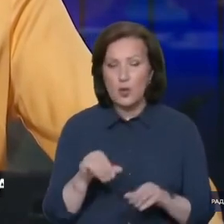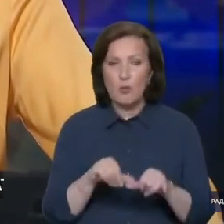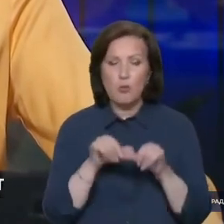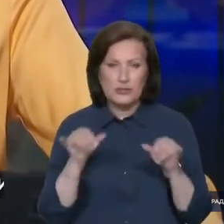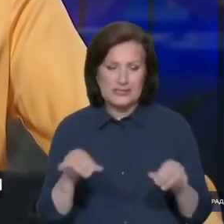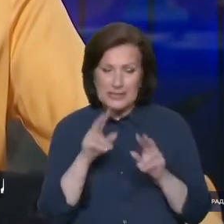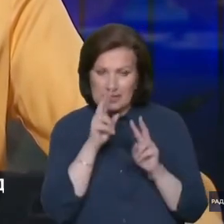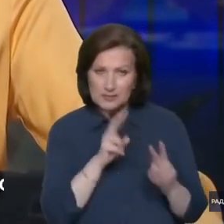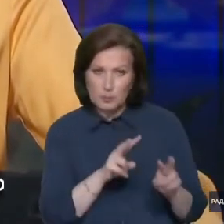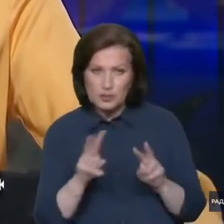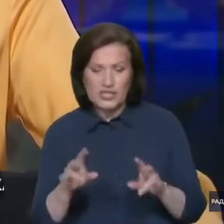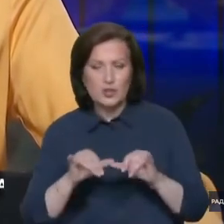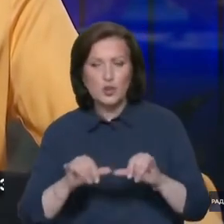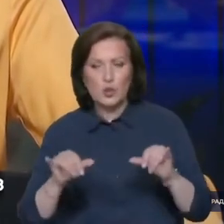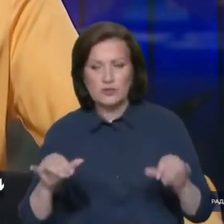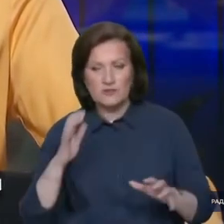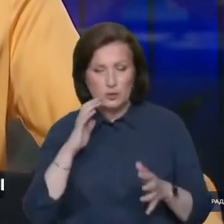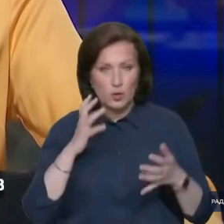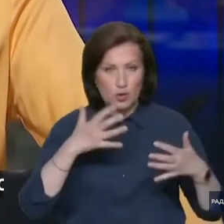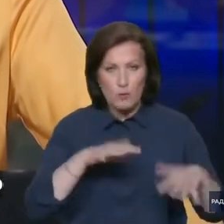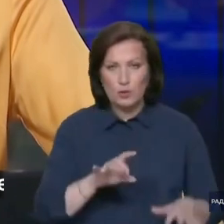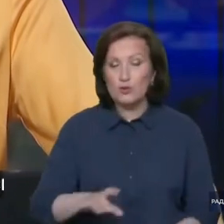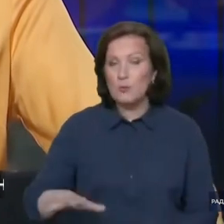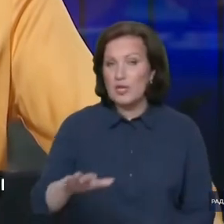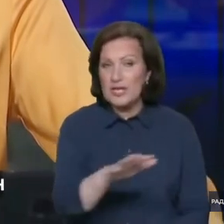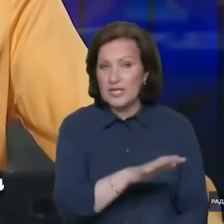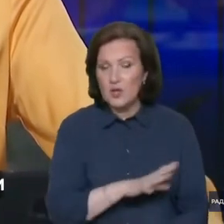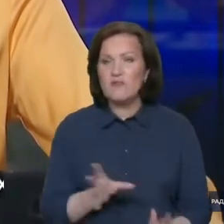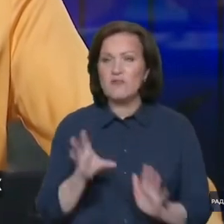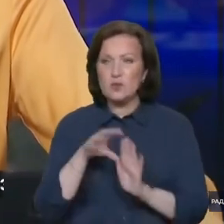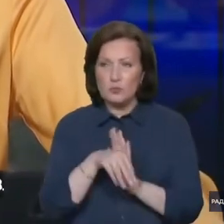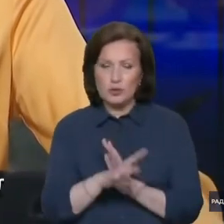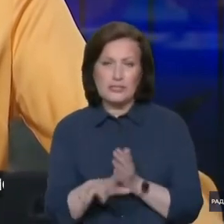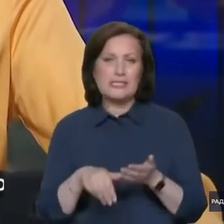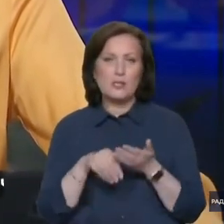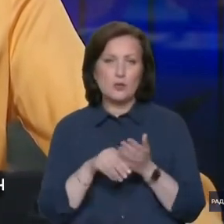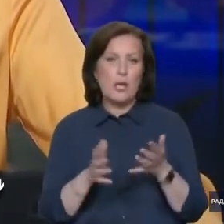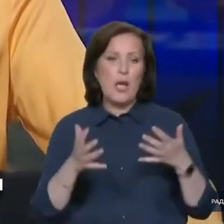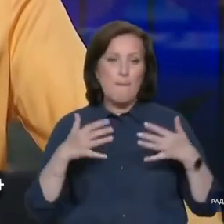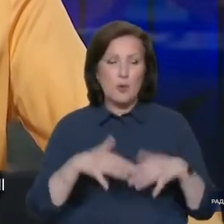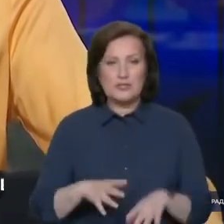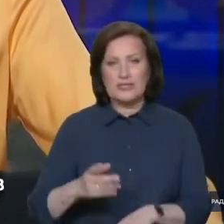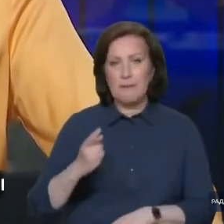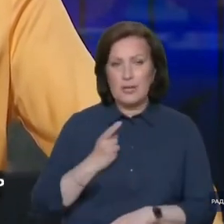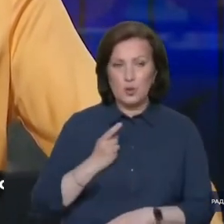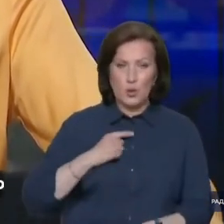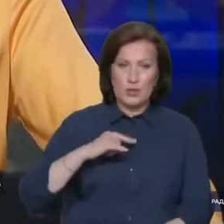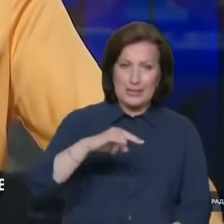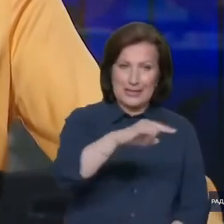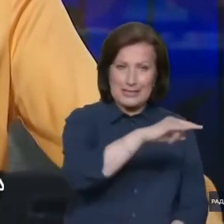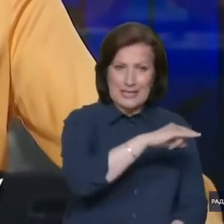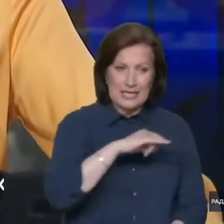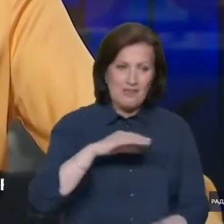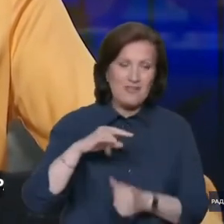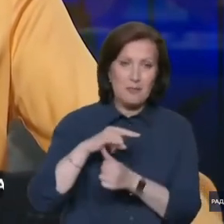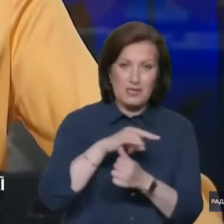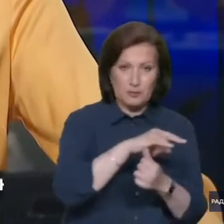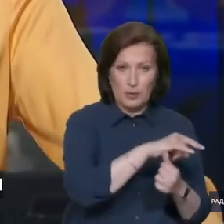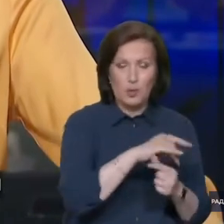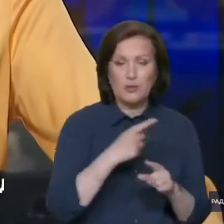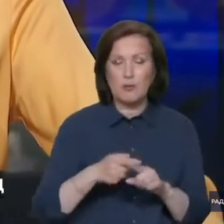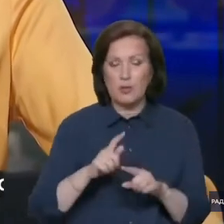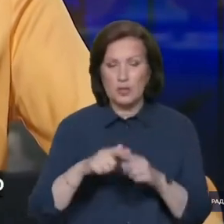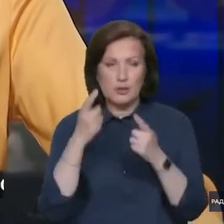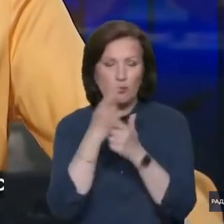посилює спостереження та розвідку в Чорноморському регіоні, в тому числі за допомогою морських патрульних літаків і безпілотників. Власне, про